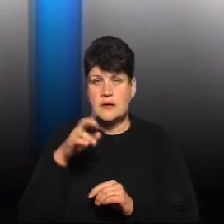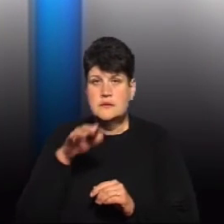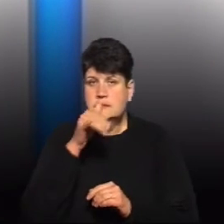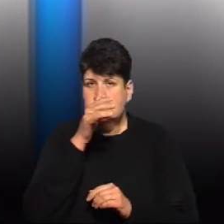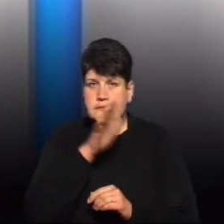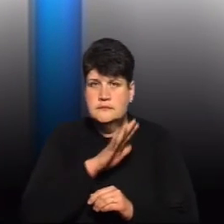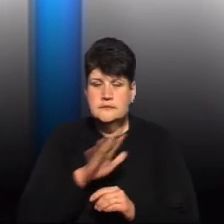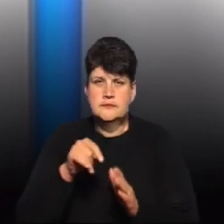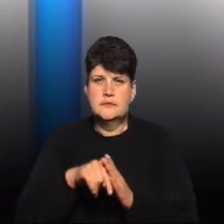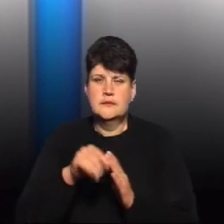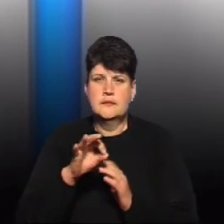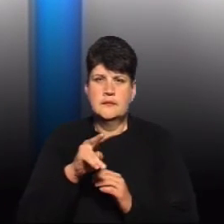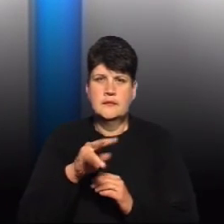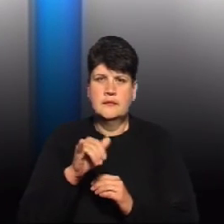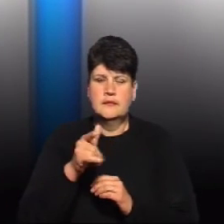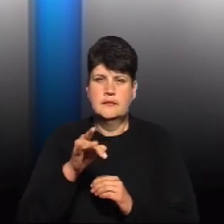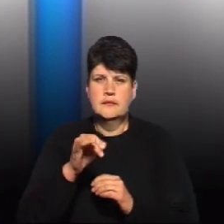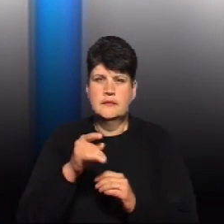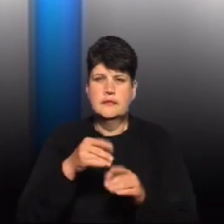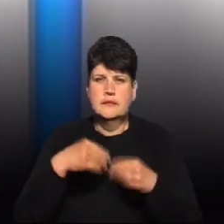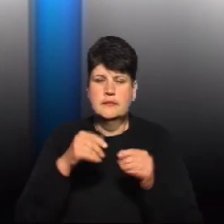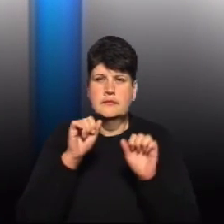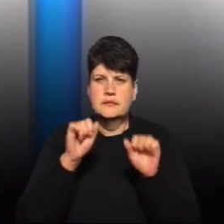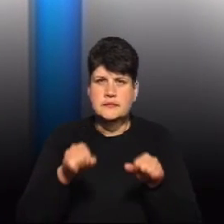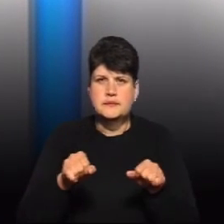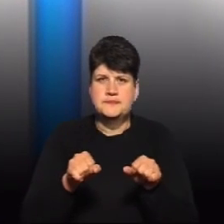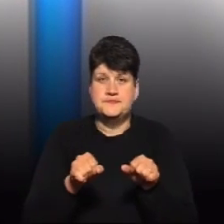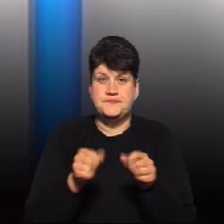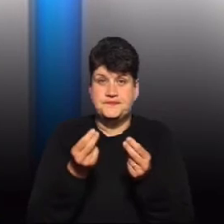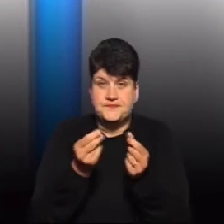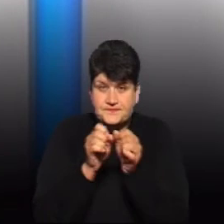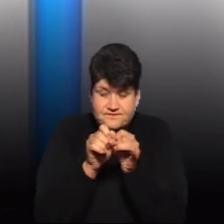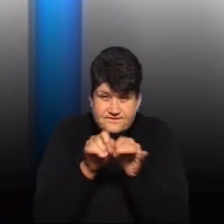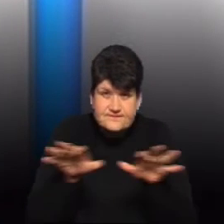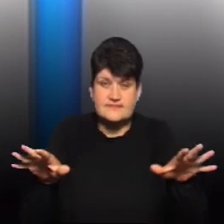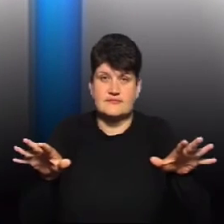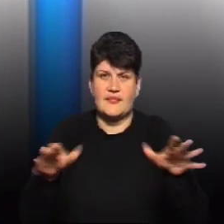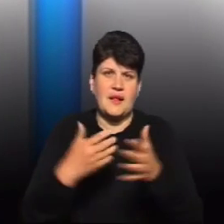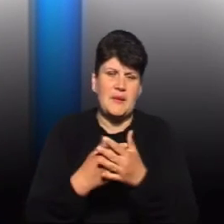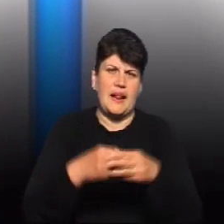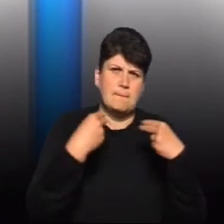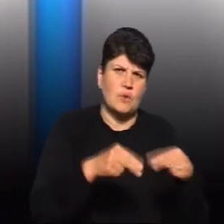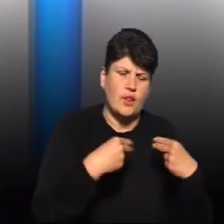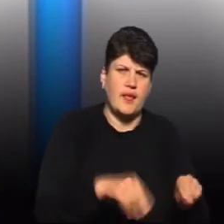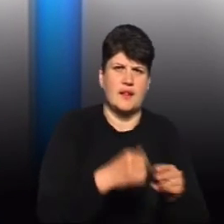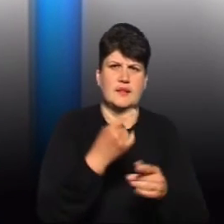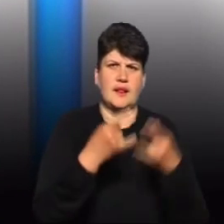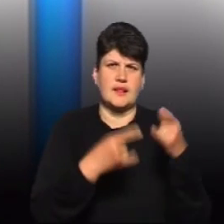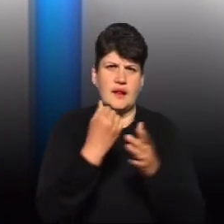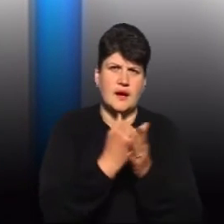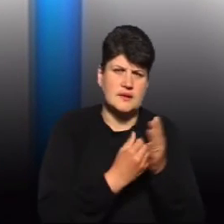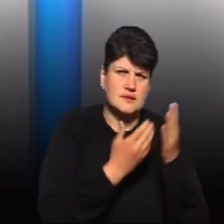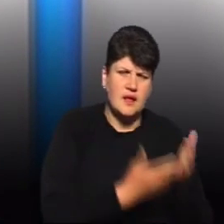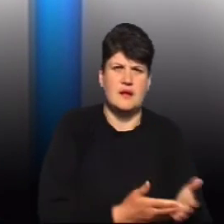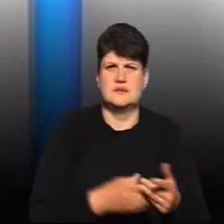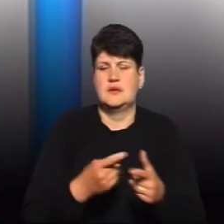їм дати можливість, скажімо так, розосередити свої активи. Так? Тобто, наприклад, чи продати телеканали. Так, так. Так. Чи, наприклад, чи продати